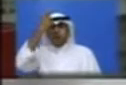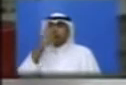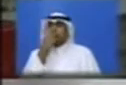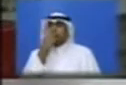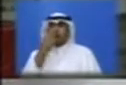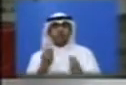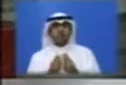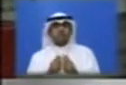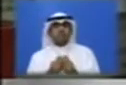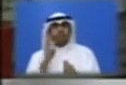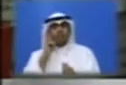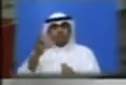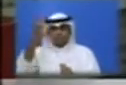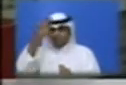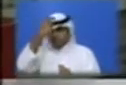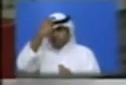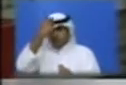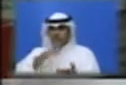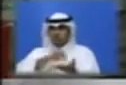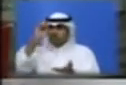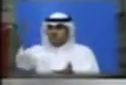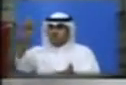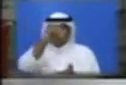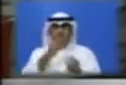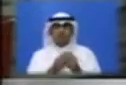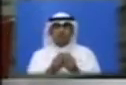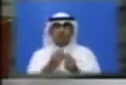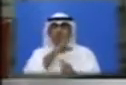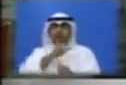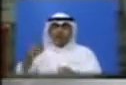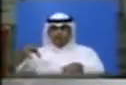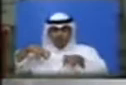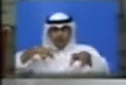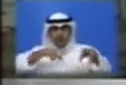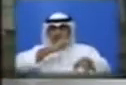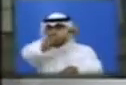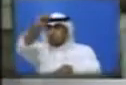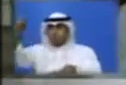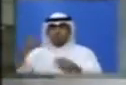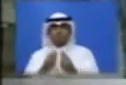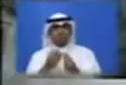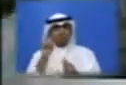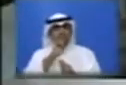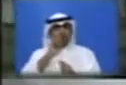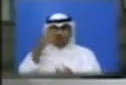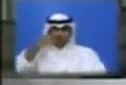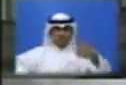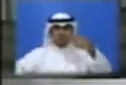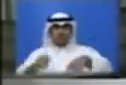تتعلق بأمراض سارية وبائية إلى آخره، يعني يتم عملية إتلاف الذبيحة